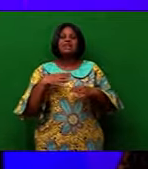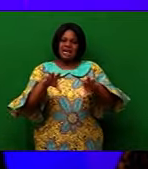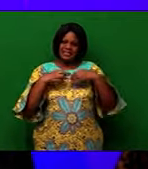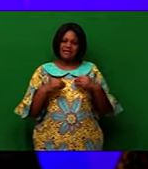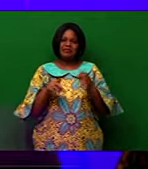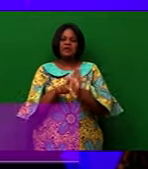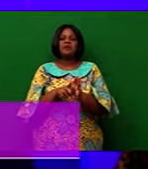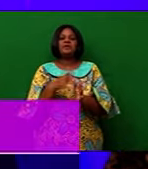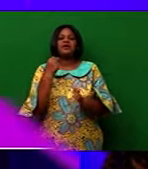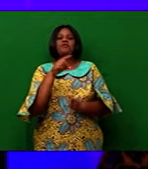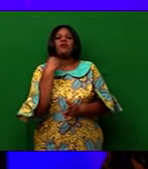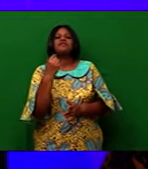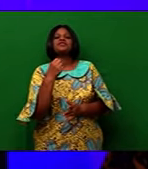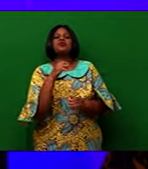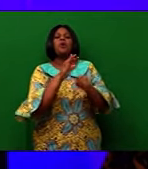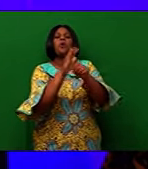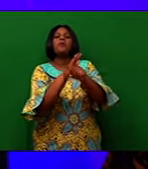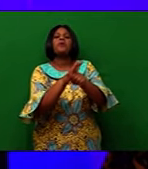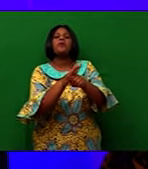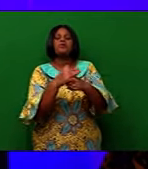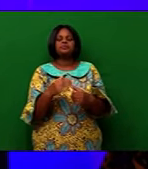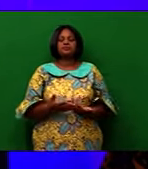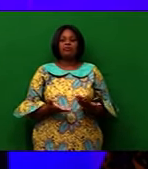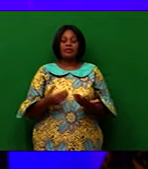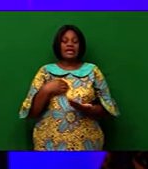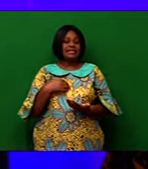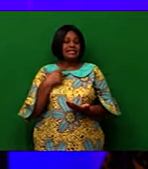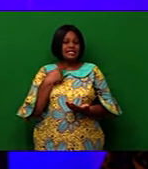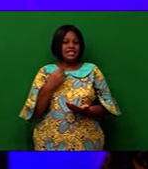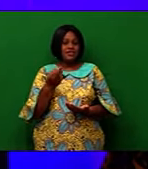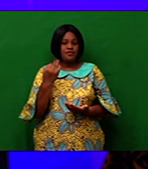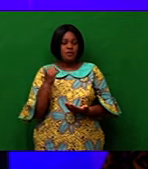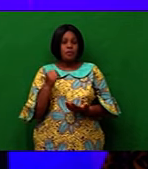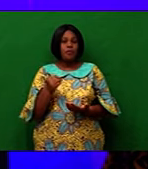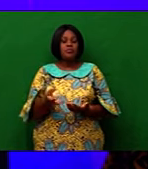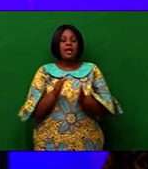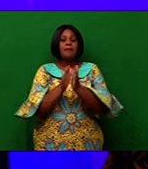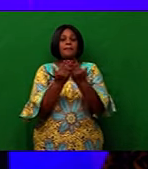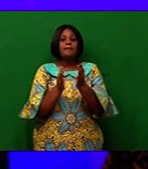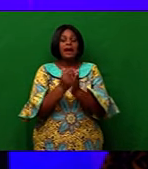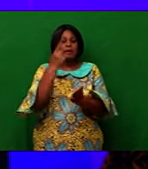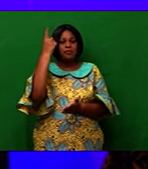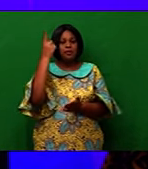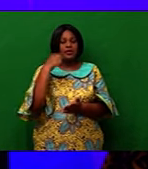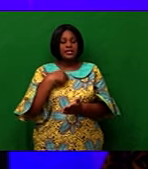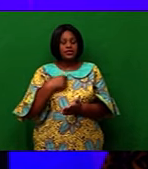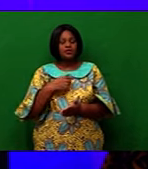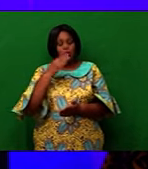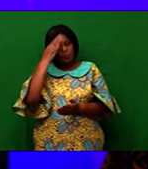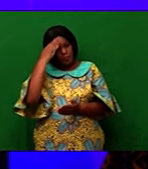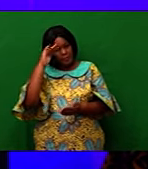pasta munoiona sei nyaya iyi ini ndinoitora kumakwaro matsvene tichitarisa isu